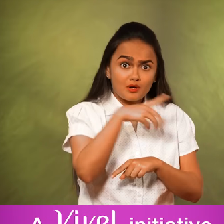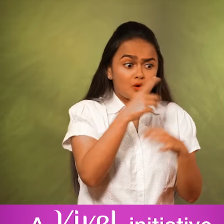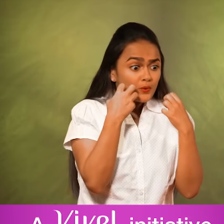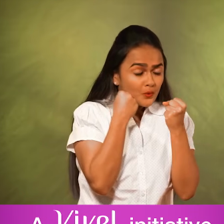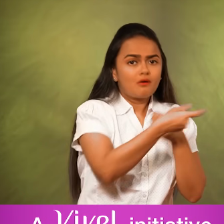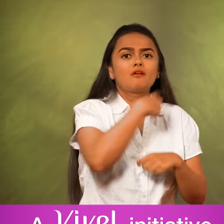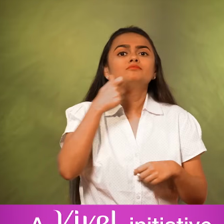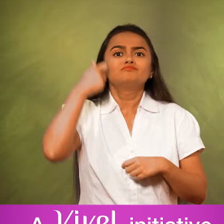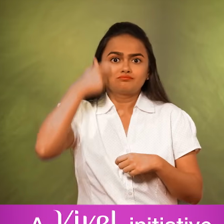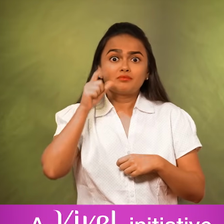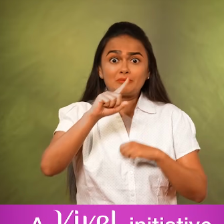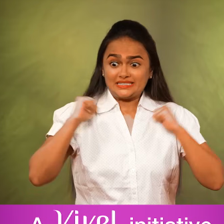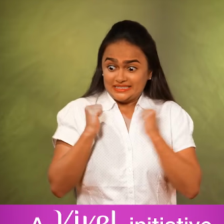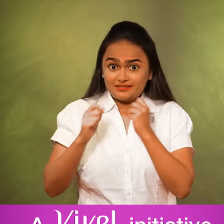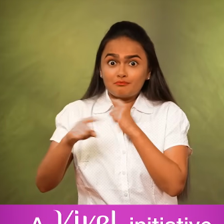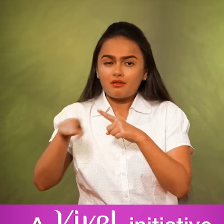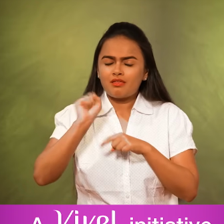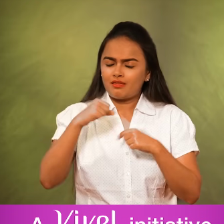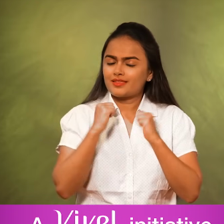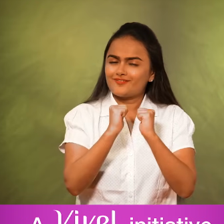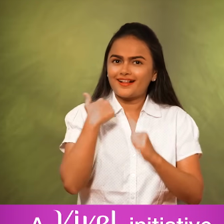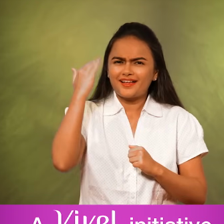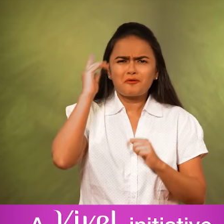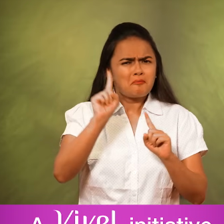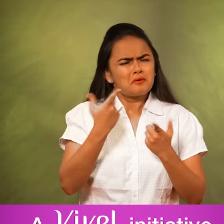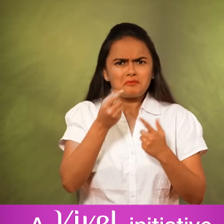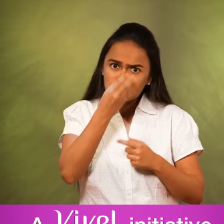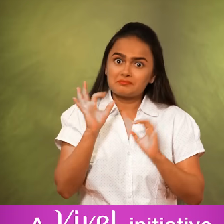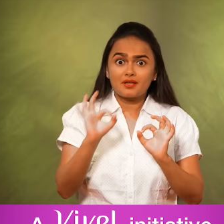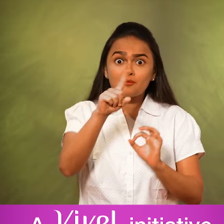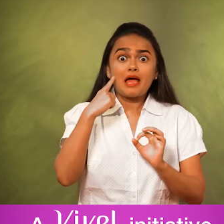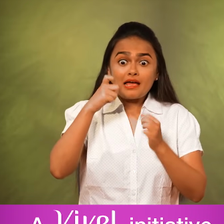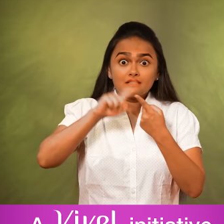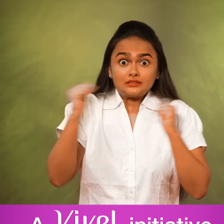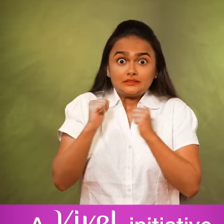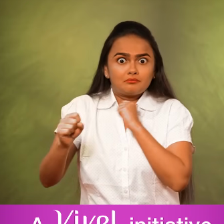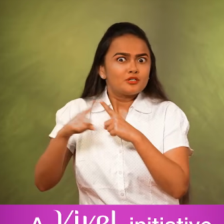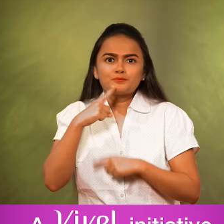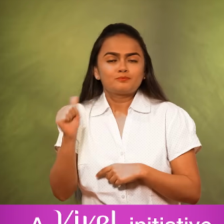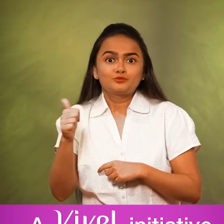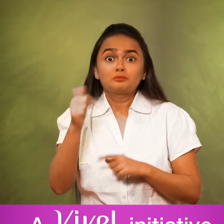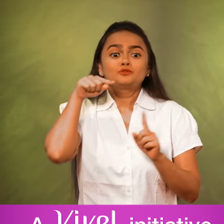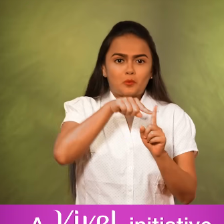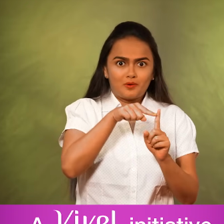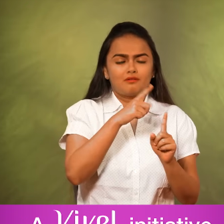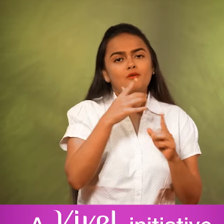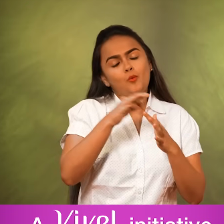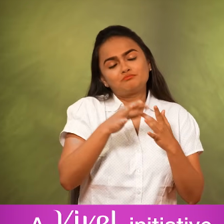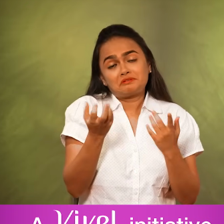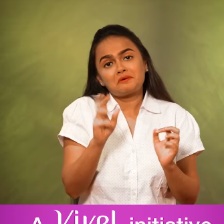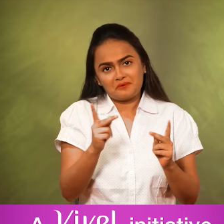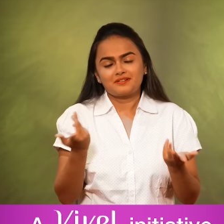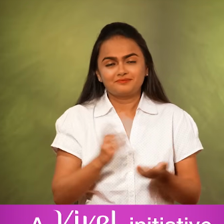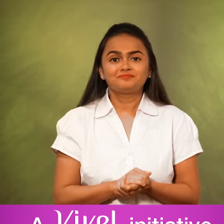रेफ्रिजरेटर ओवरनाइट. जब ये ठंडा हो जाता है तो मैं यूज करती हूँ. सर्दियों में थोड़ा सा डिफिकल्ट जरूर होता है, बट लाइक इट really works. And सर्दियों में आप आइस तो कर नहीं सकते हो. So yeah, it's a